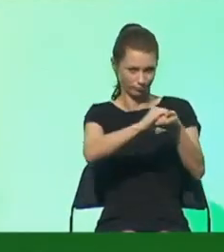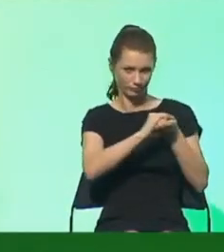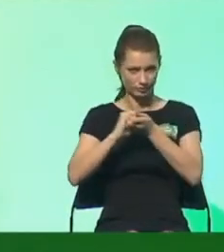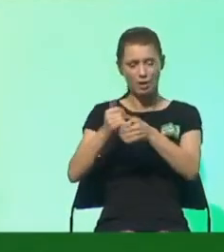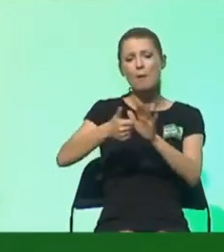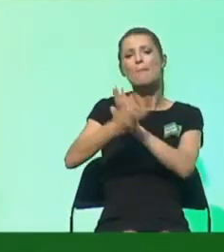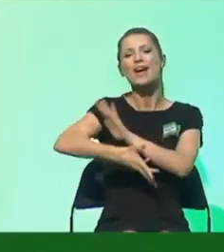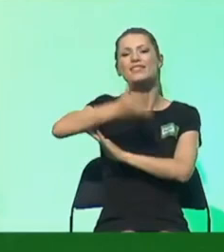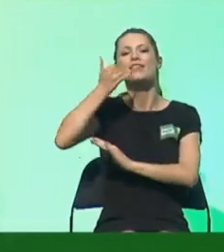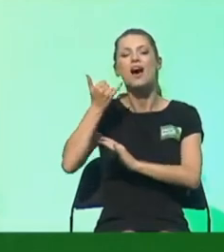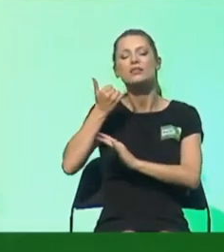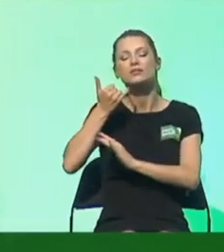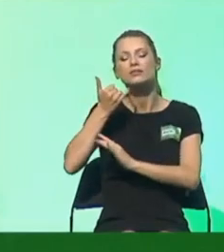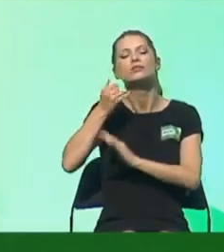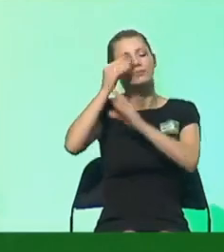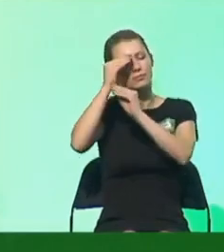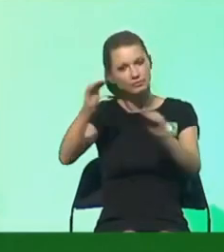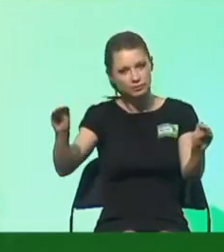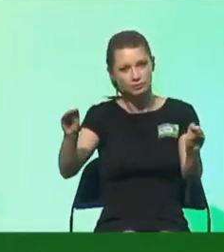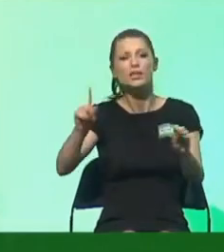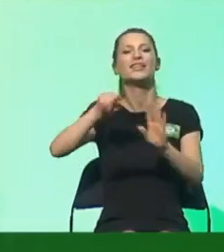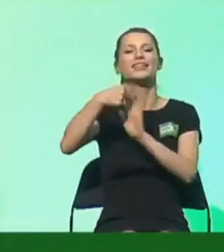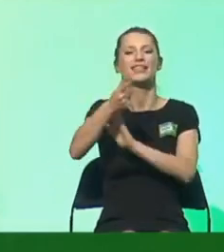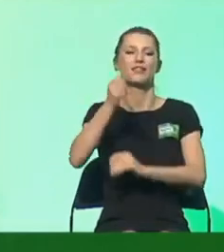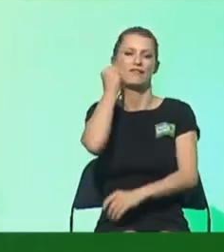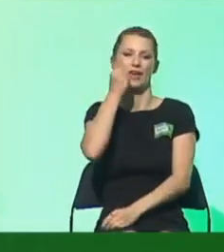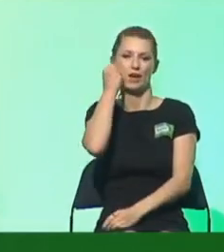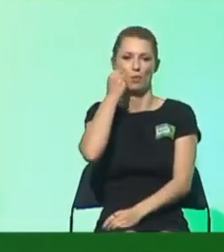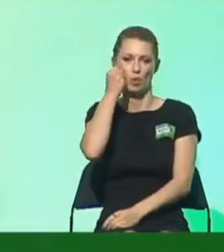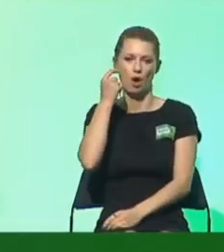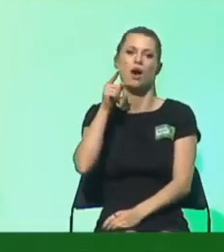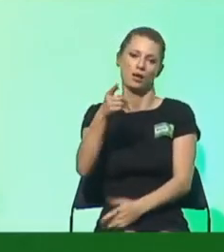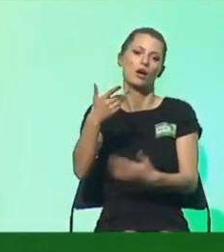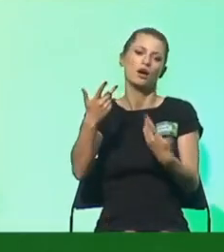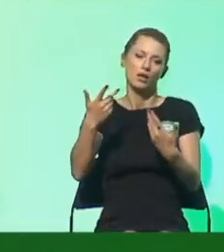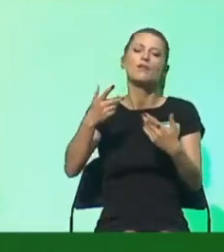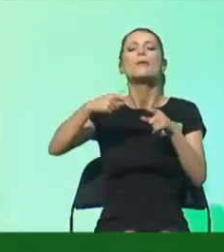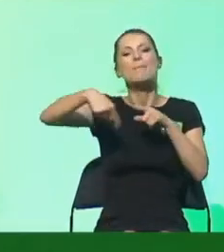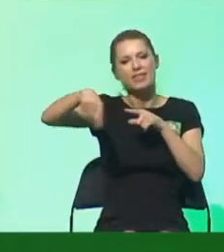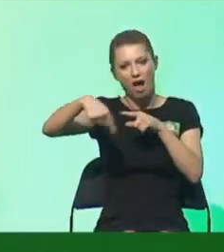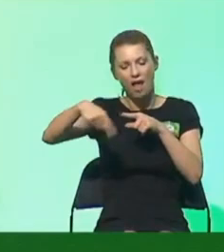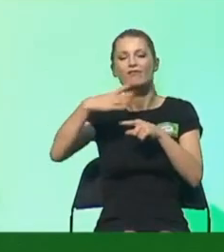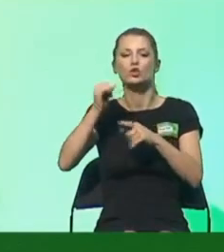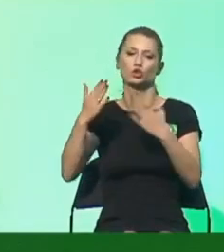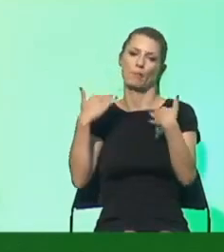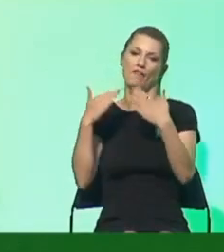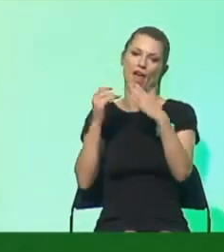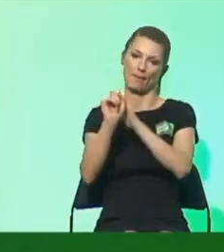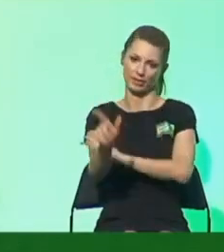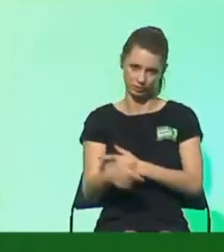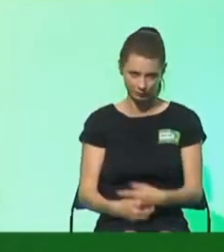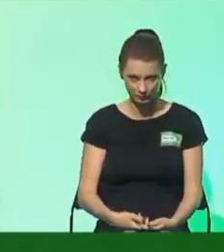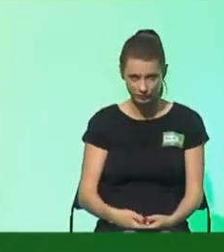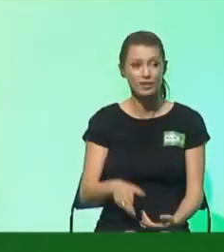Tagen mitgeteilt, dass ich mich im nächsten Februar bei euch um mein Mandat im Bundestag bewerben möchte, weil vieles von dem, was ich gerade angesprochen habe,